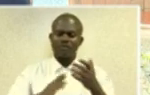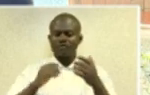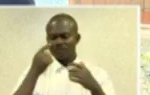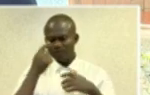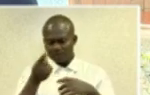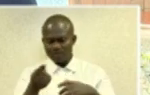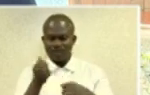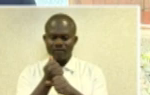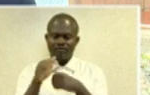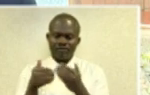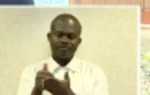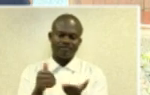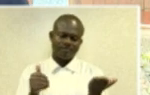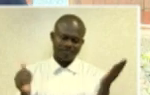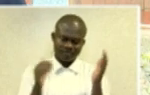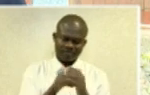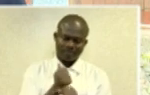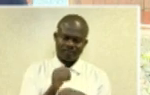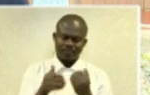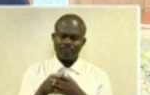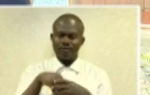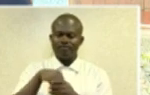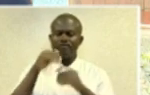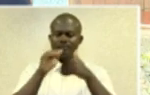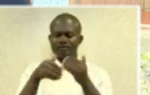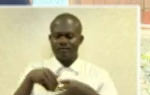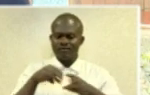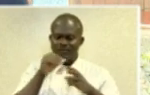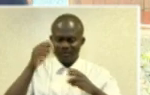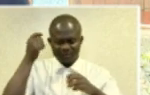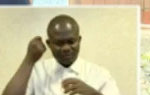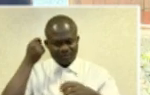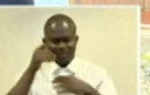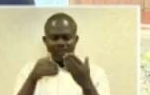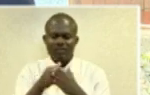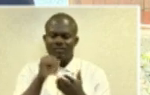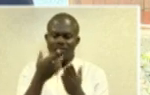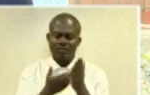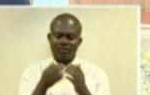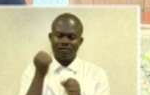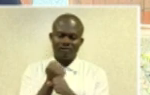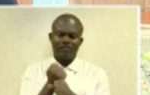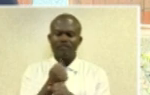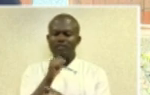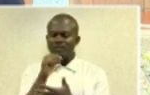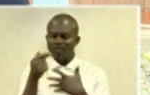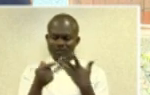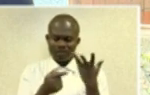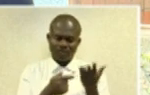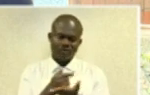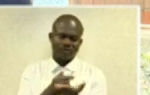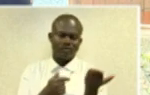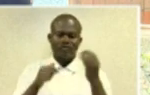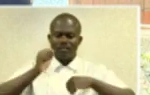Mukabona bari abakozi mwavugaga ugasanga abakozi benshi bagiye mu myanya ku buryo butumvikana, nta raporo zakozwe, nta